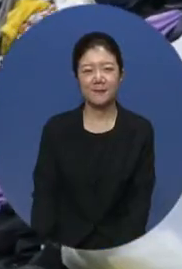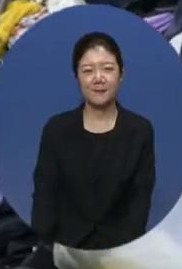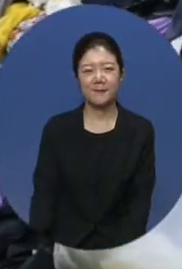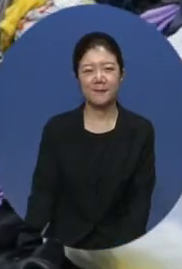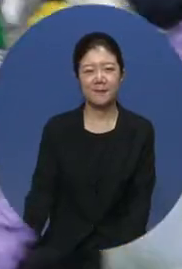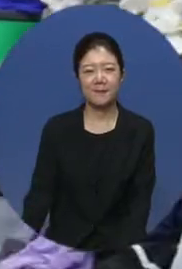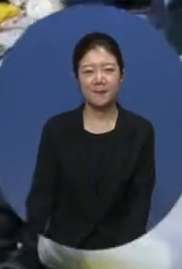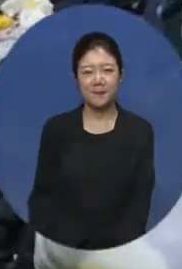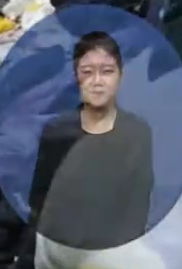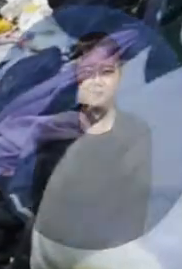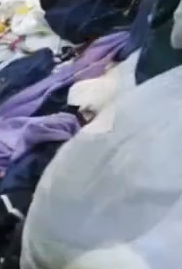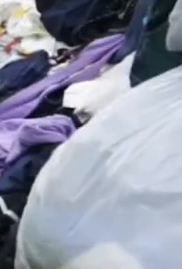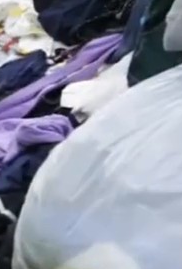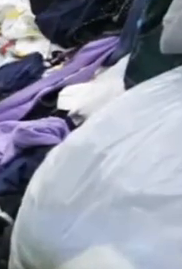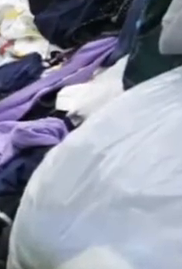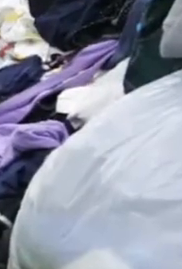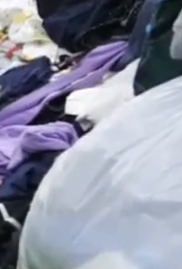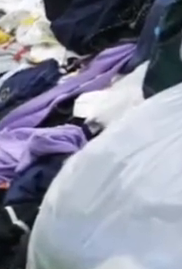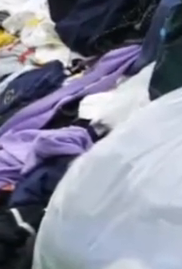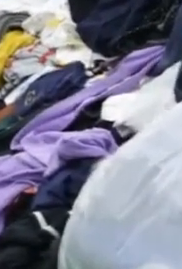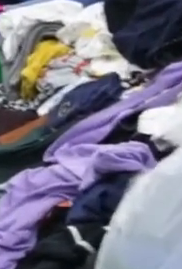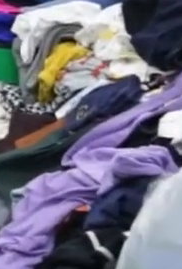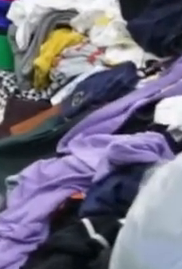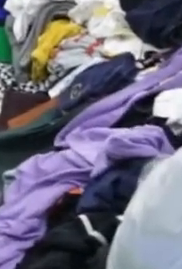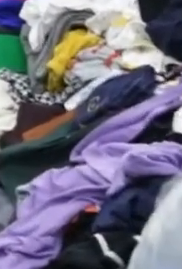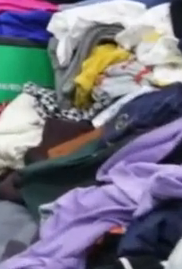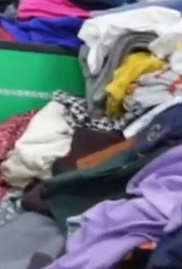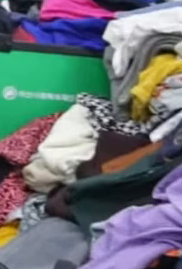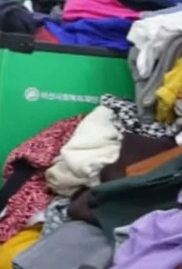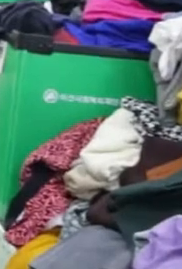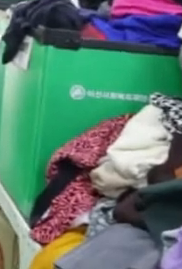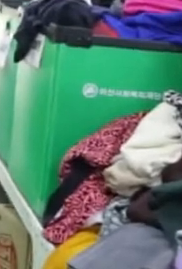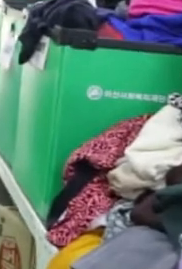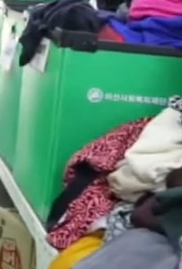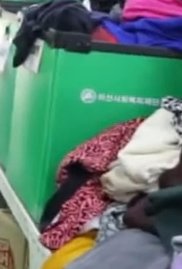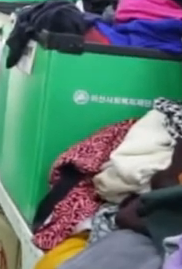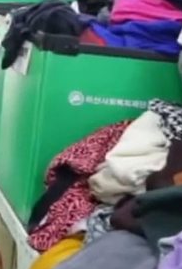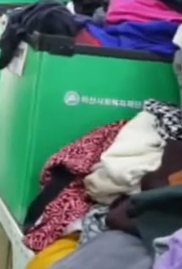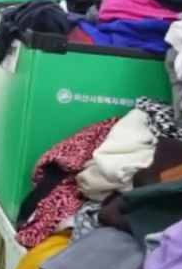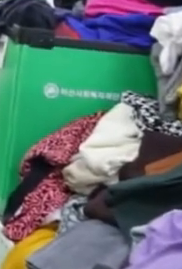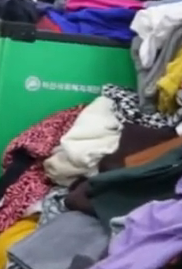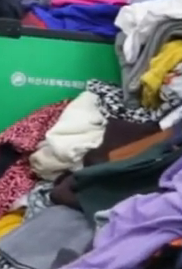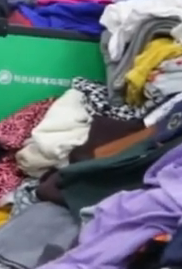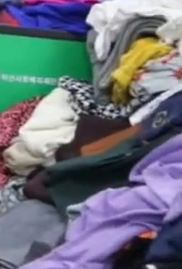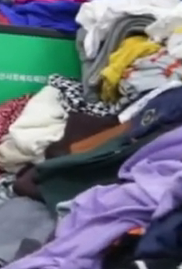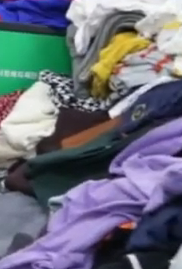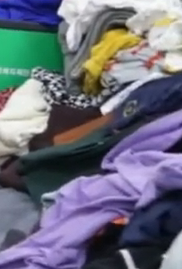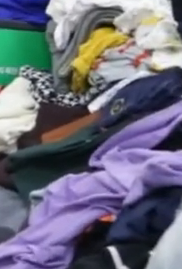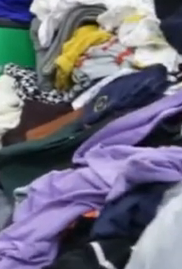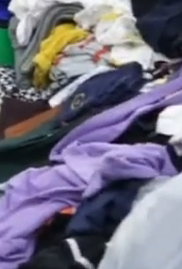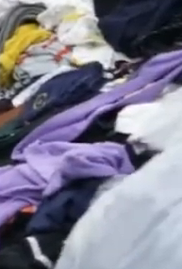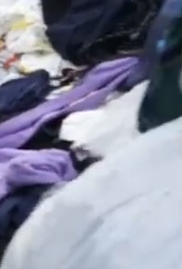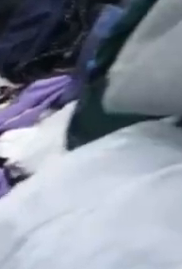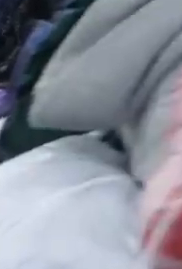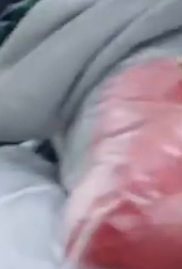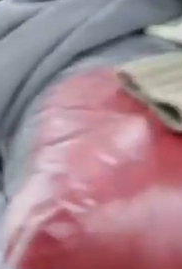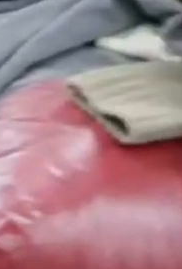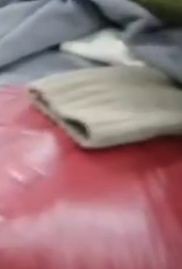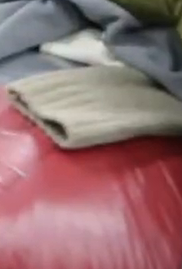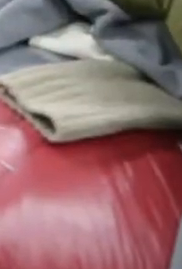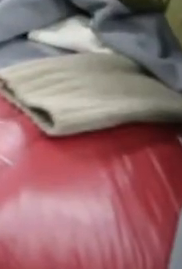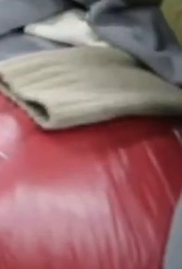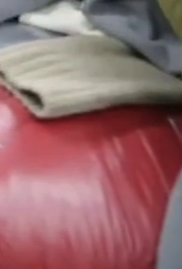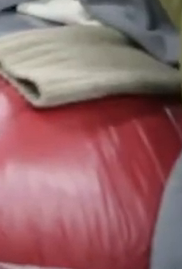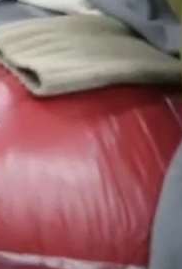버렸어요. 재활용은요? 어떤 종이 버리겠어요. 됐어요? 그러면 요거 3,000원짜리 빼주세요.